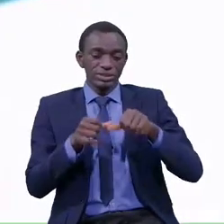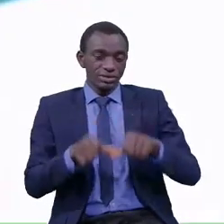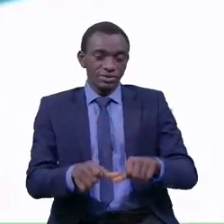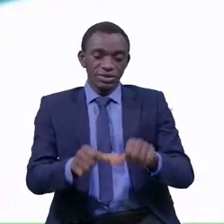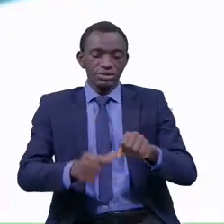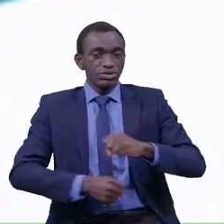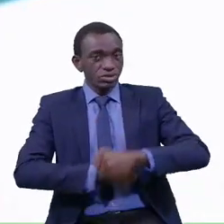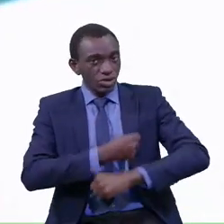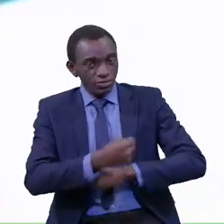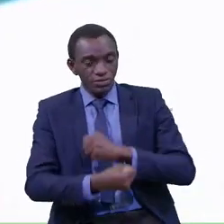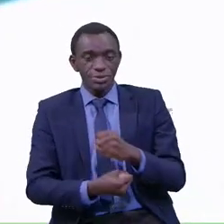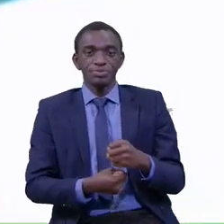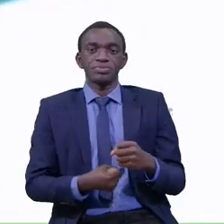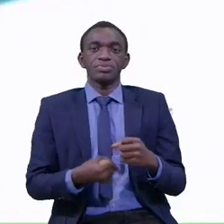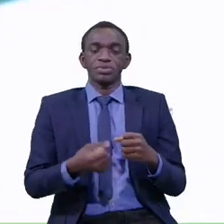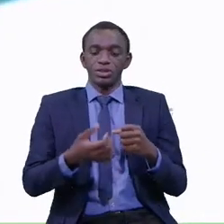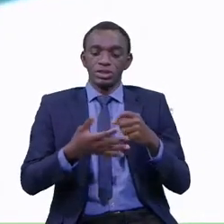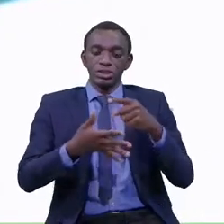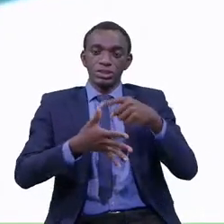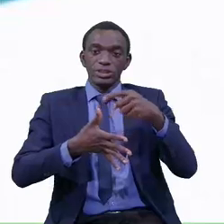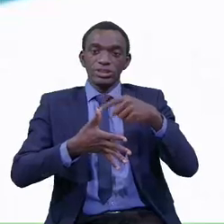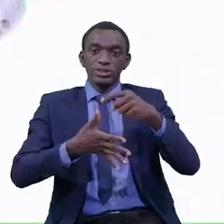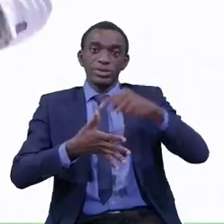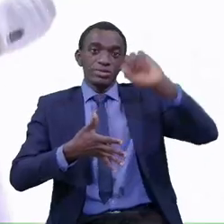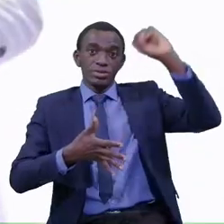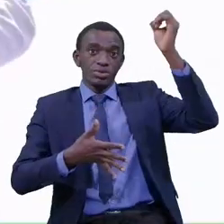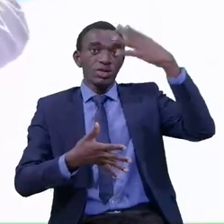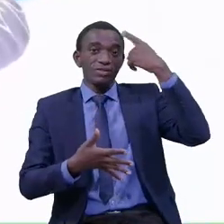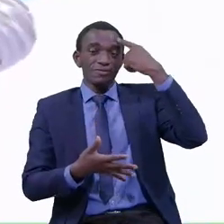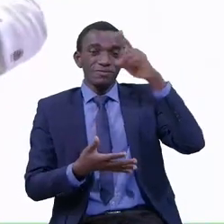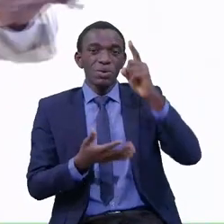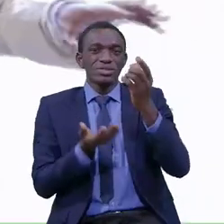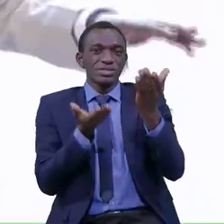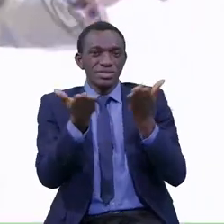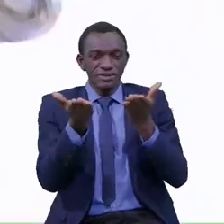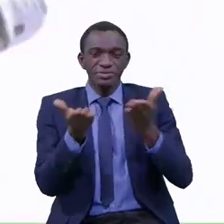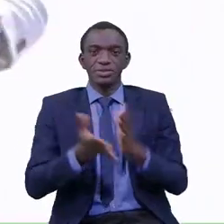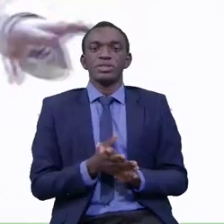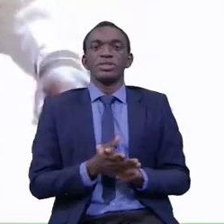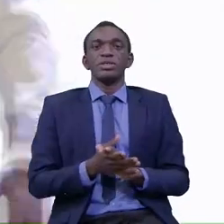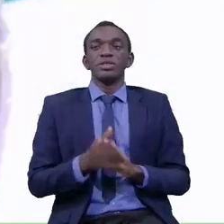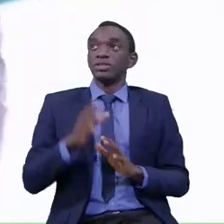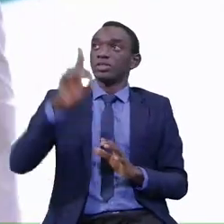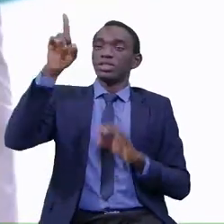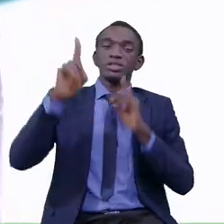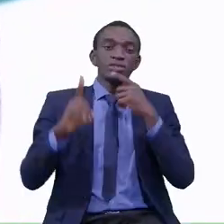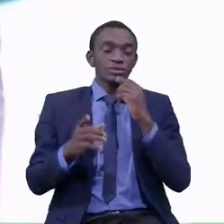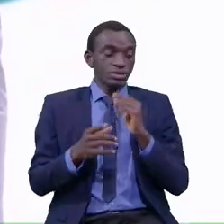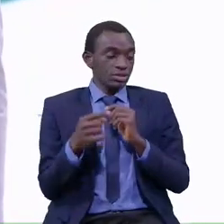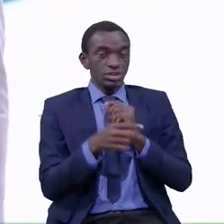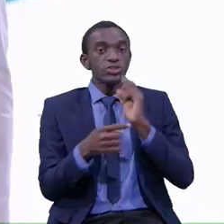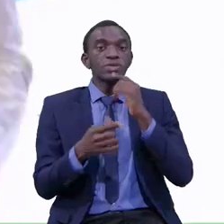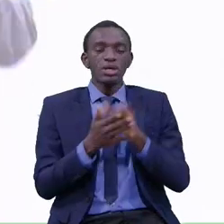souffrance. Il y a aussi la grâce pour le service, pour le service. Il dit pas la grâce de Dieu, je suis ce